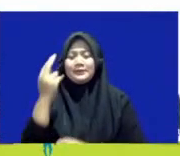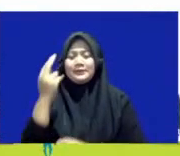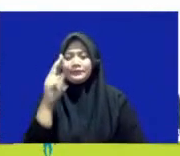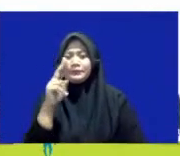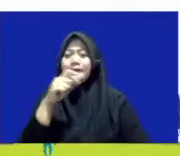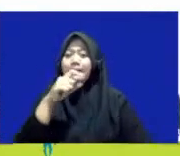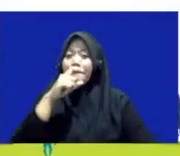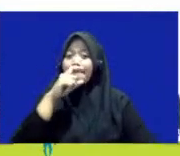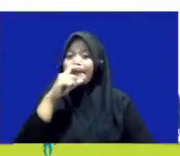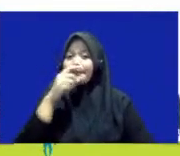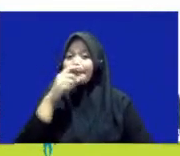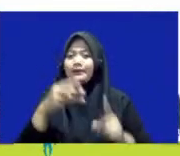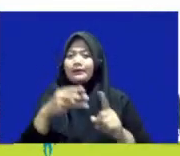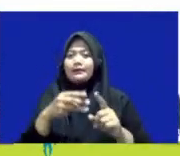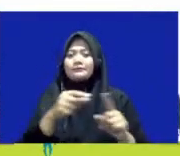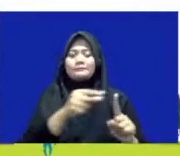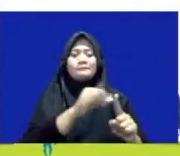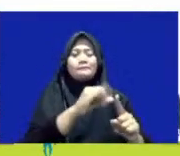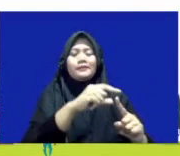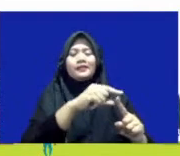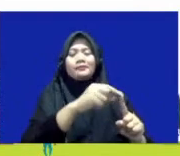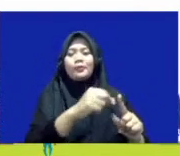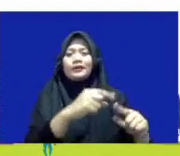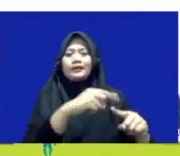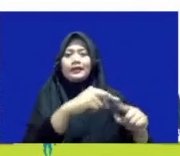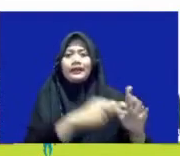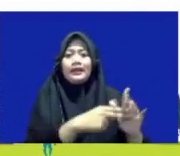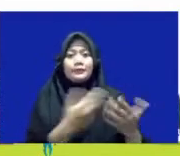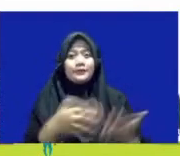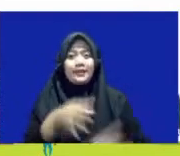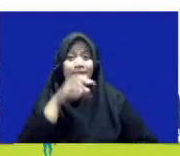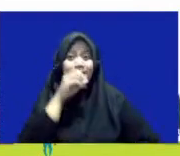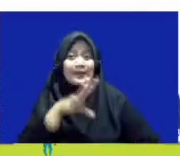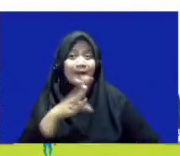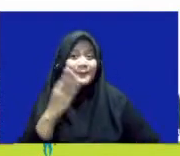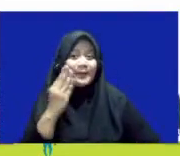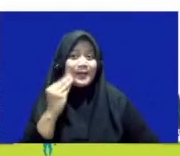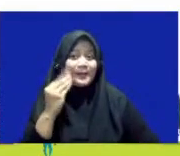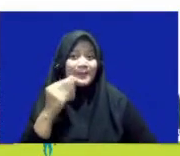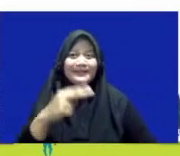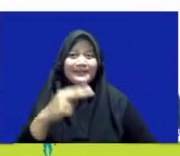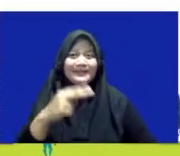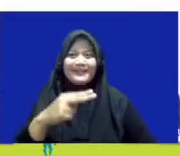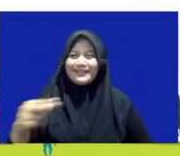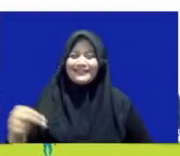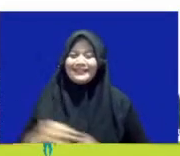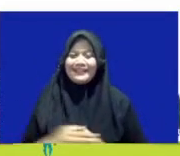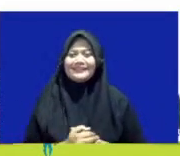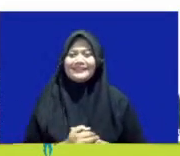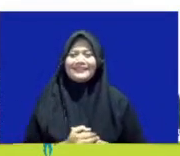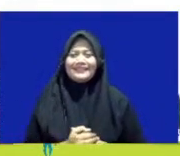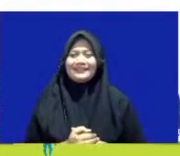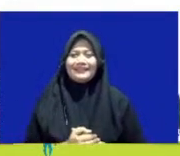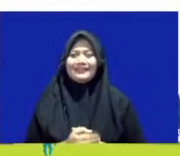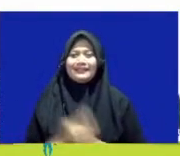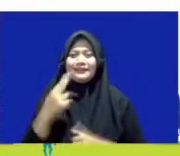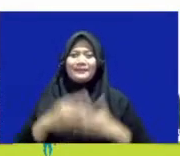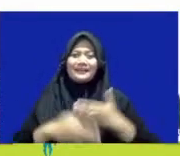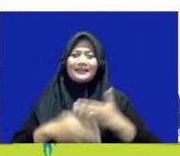Pete Wotton yang tadi menyampaikan pengalamannya di Indonesia dan juga pengalamannya melaksanakan kegiatan